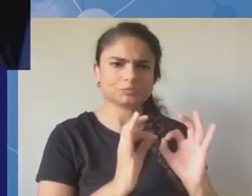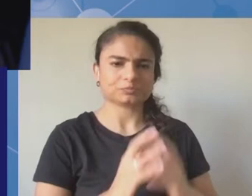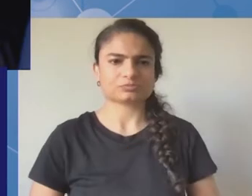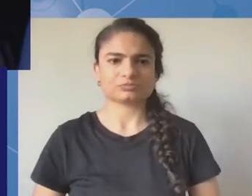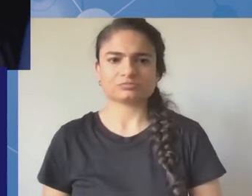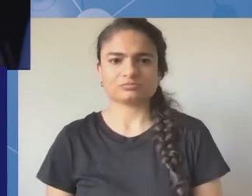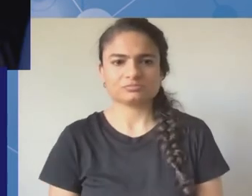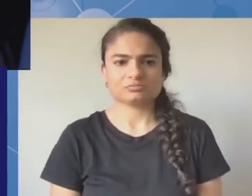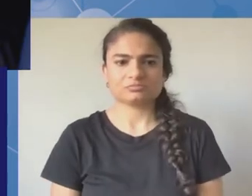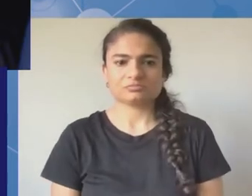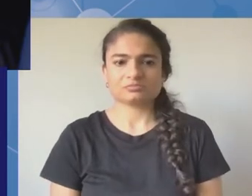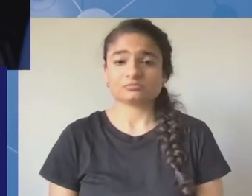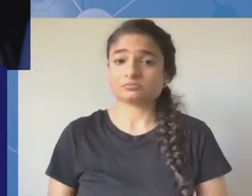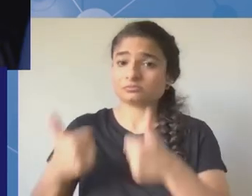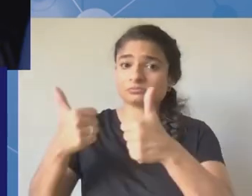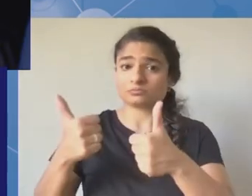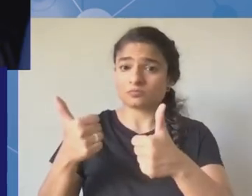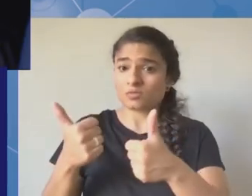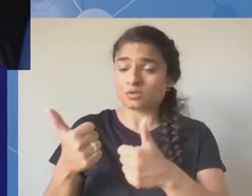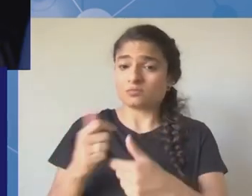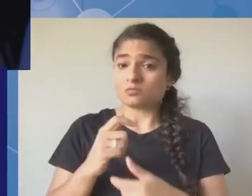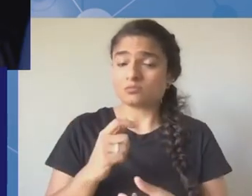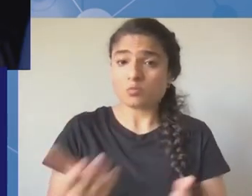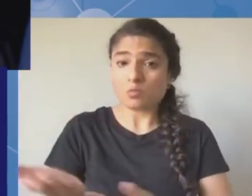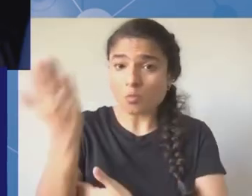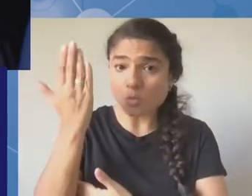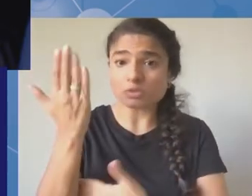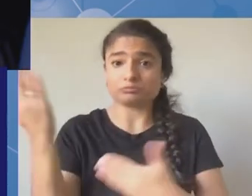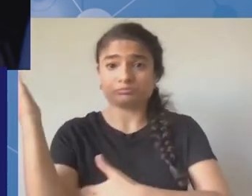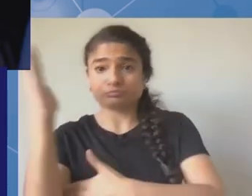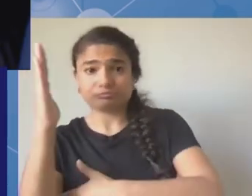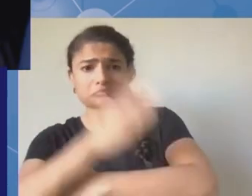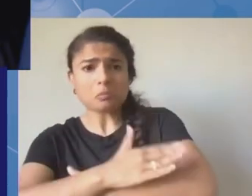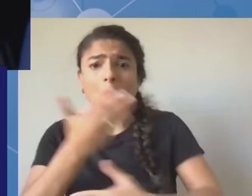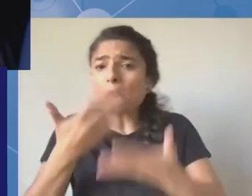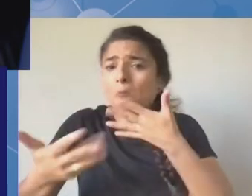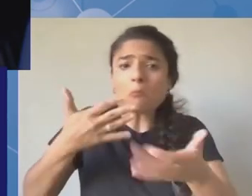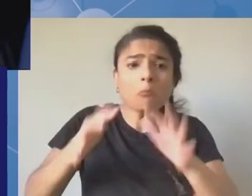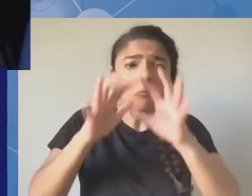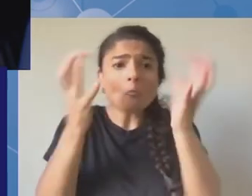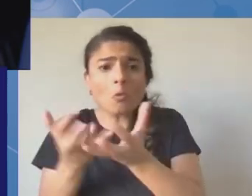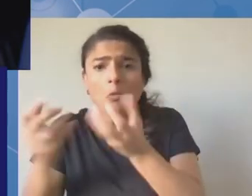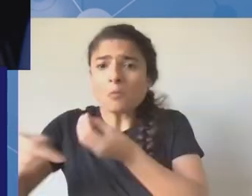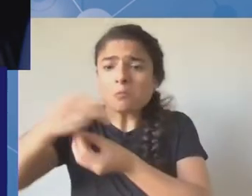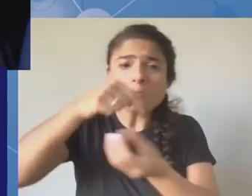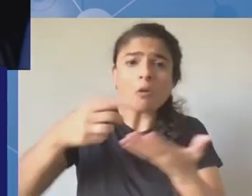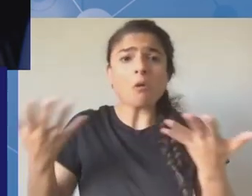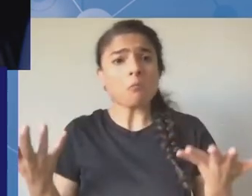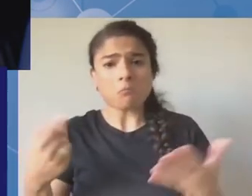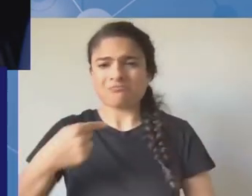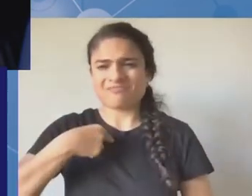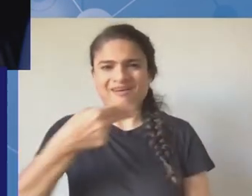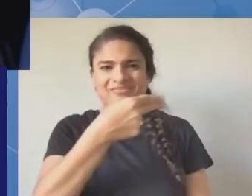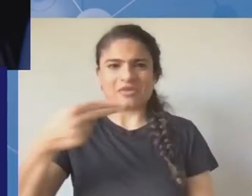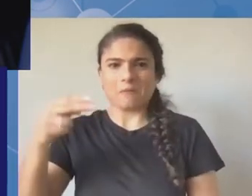مساء الخير أو صباح الخير اعتمادا على التوقيت. اسمي ليلي. استمعت